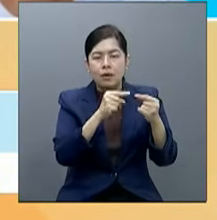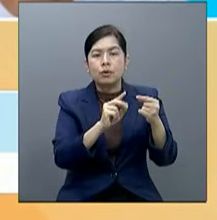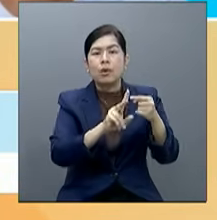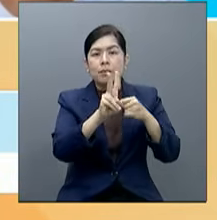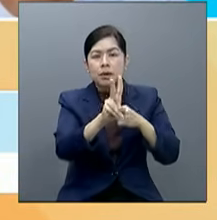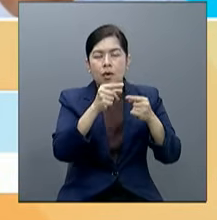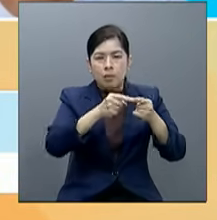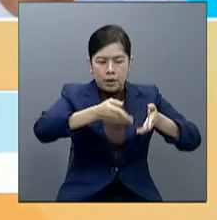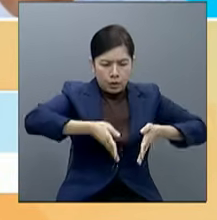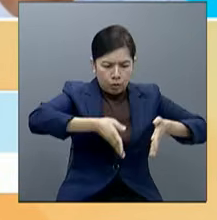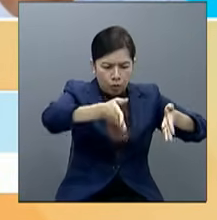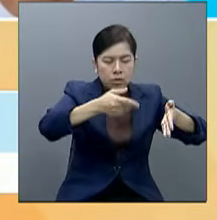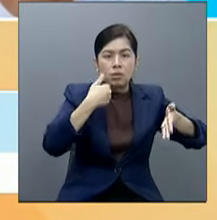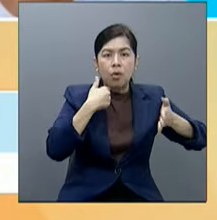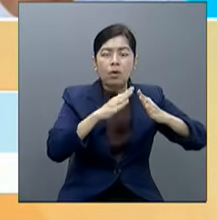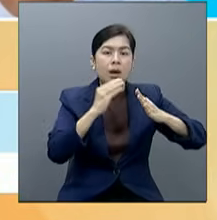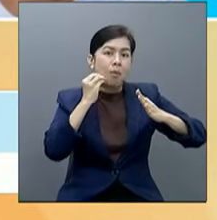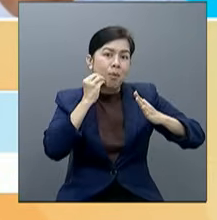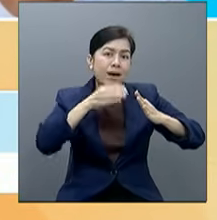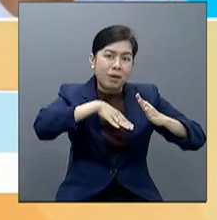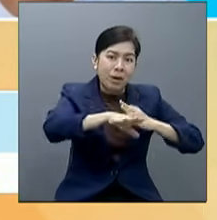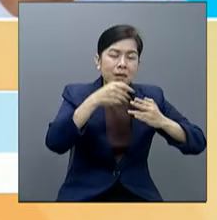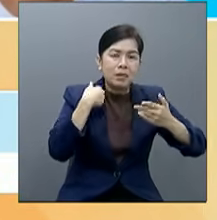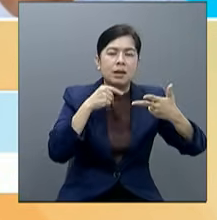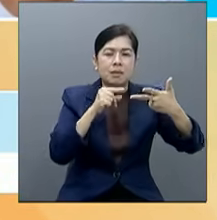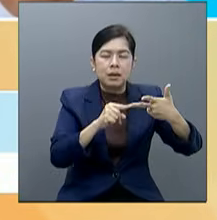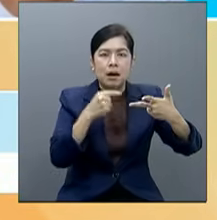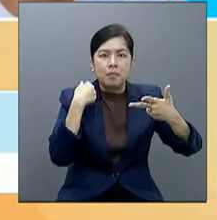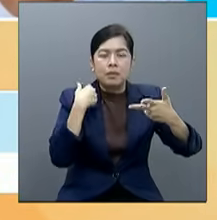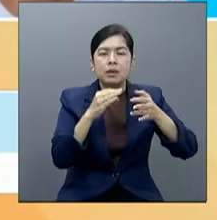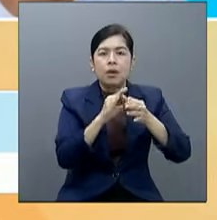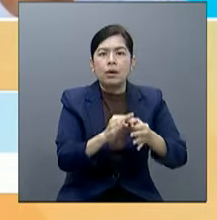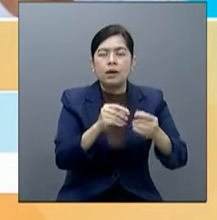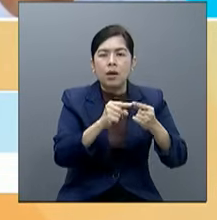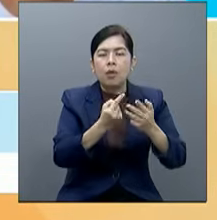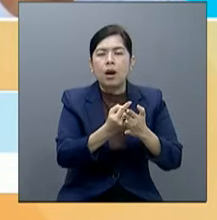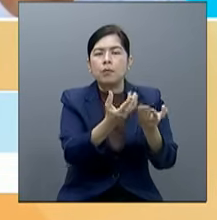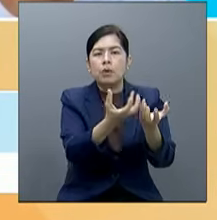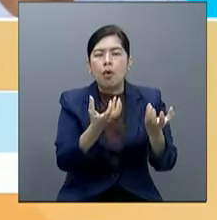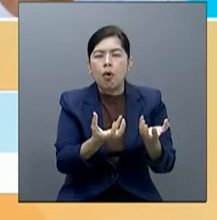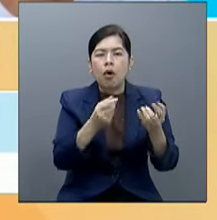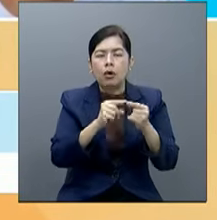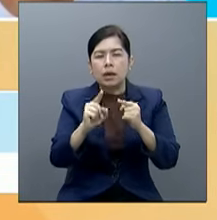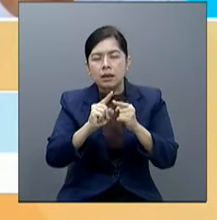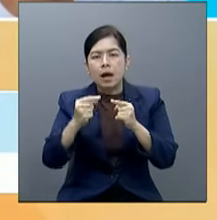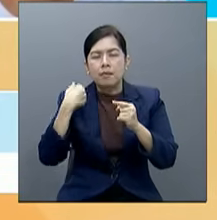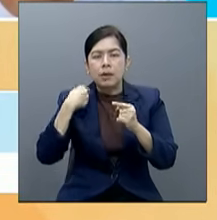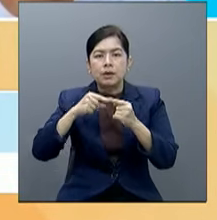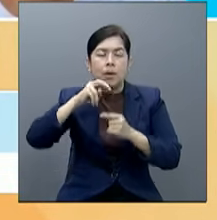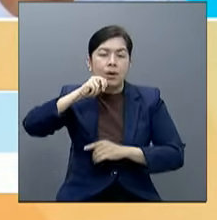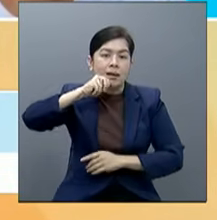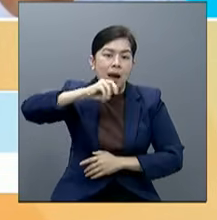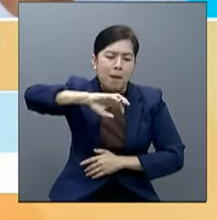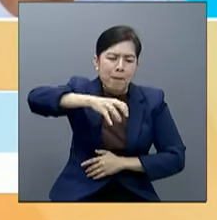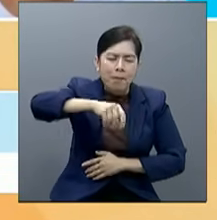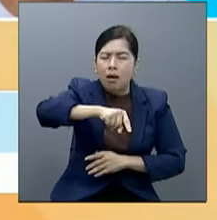ามเราน่าจะไปฟื้นฟูเรื่องระบบประปาและของที่ใช้จำเป็นแล้วก็บ้านเรือต่อไปเราก็น่าจะดูแล